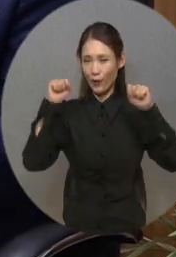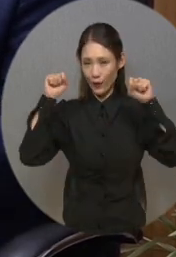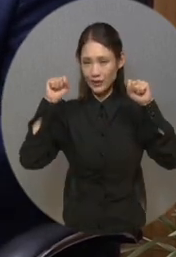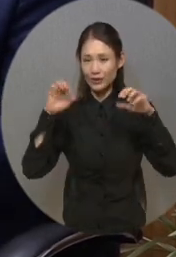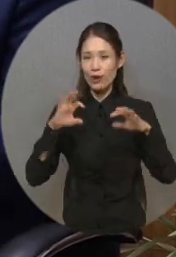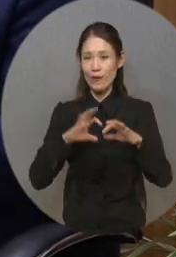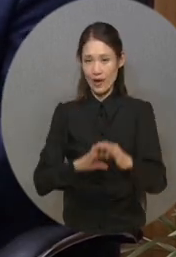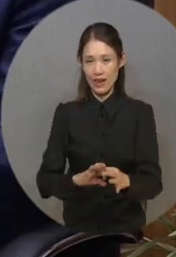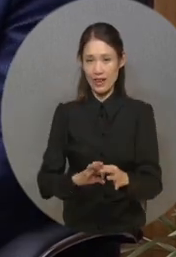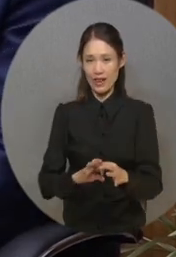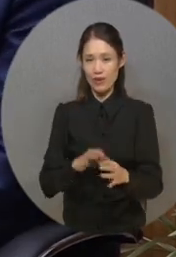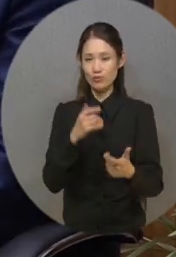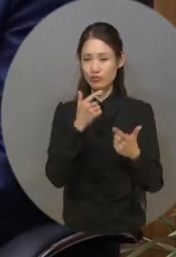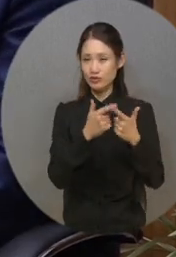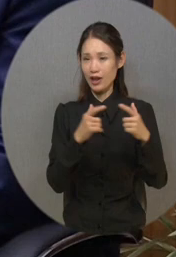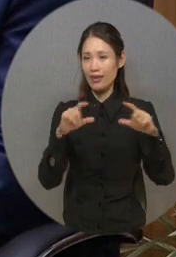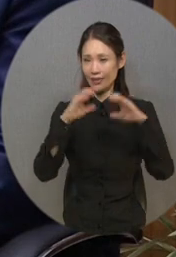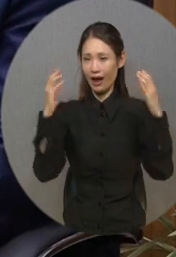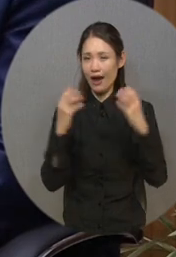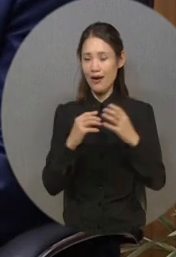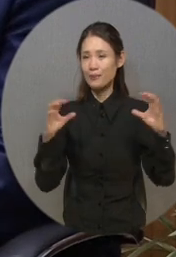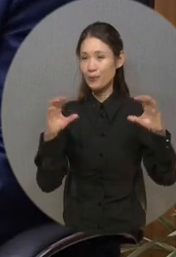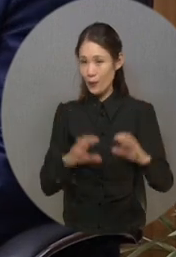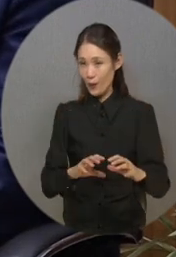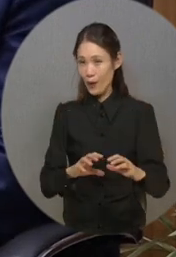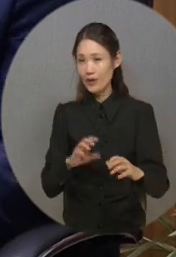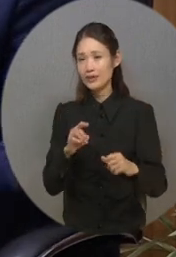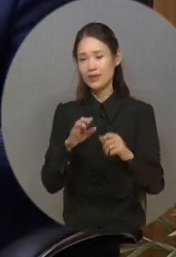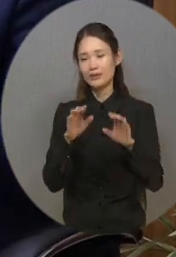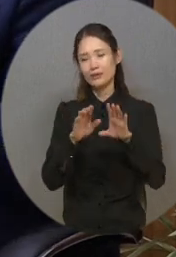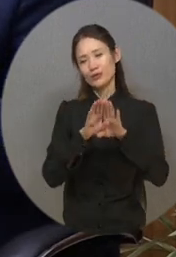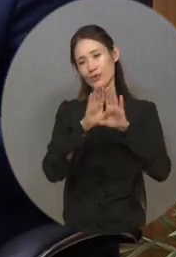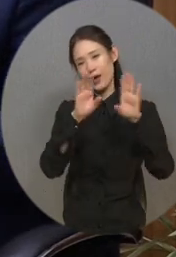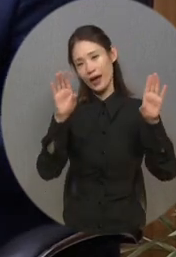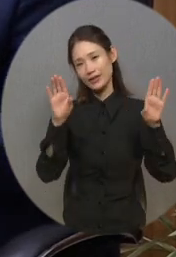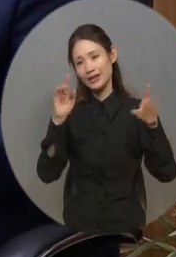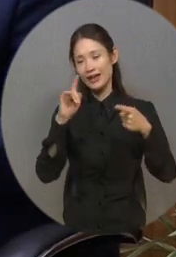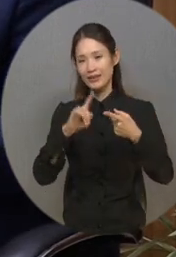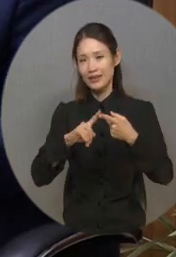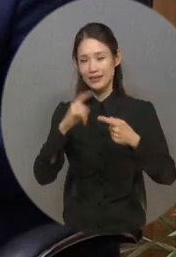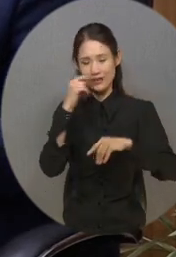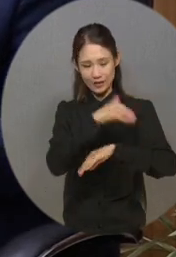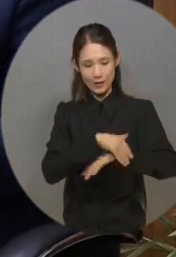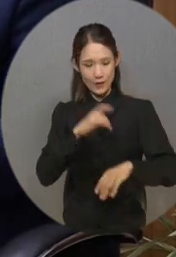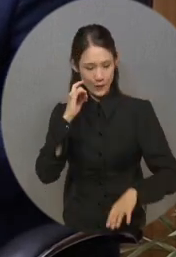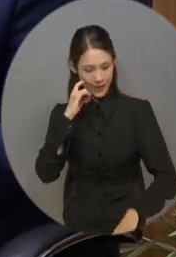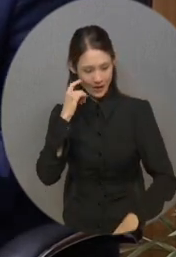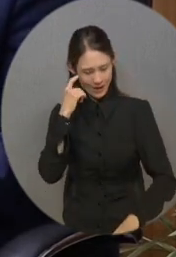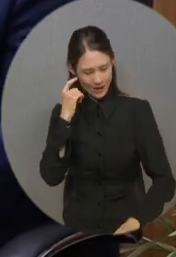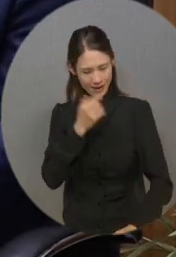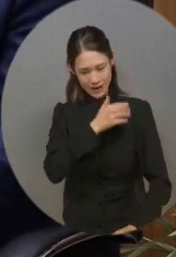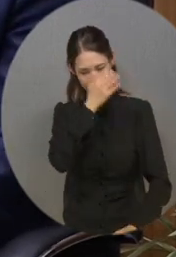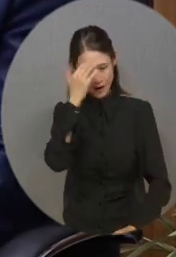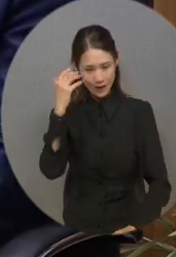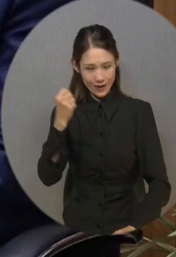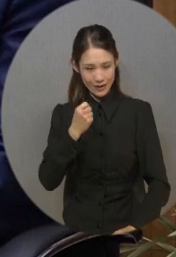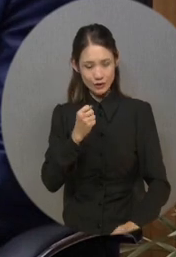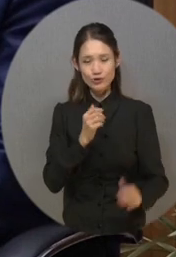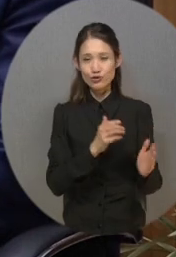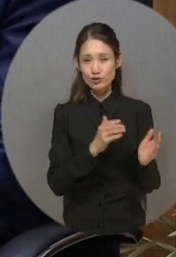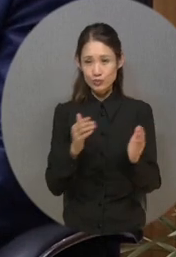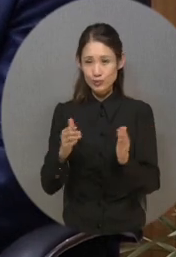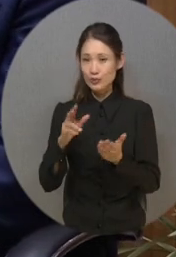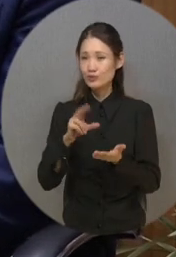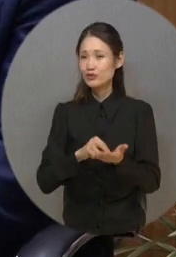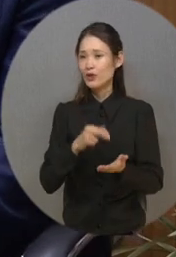수가 있거든요. 그래서 저희들은 아주 부산에서 개최되는 걸 영광으로도 생각을 하고 네. 동시에 준비에 차질이 없도록